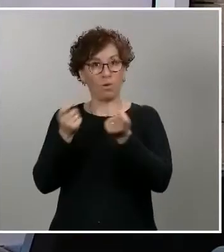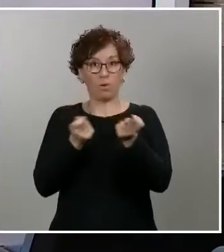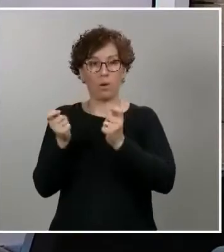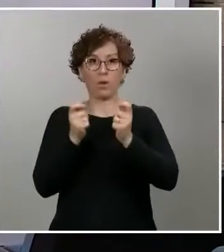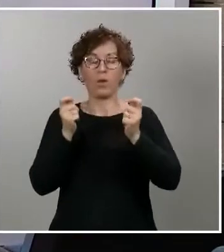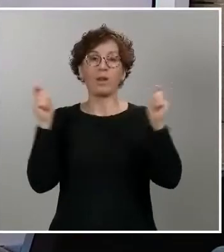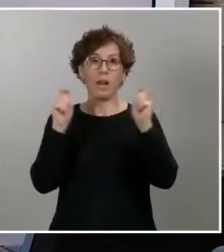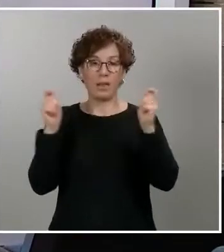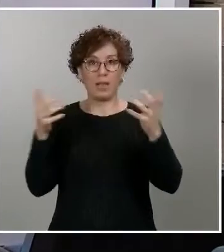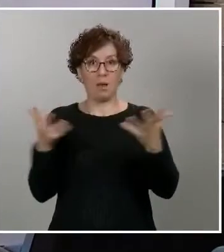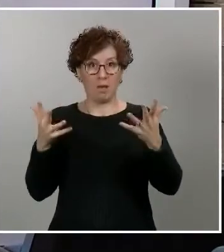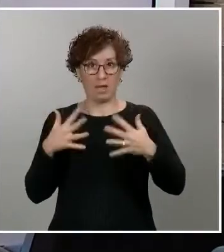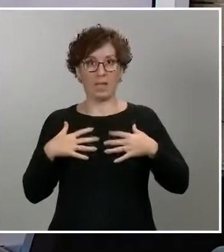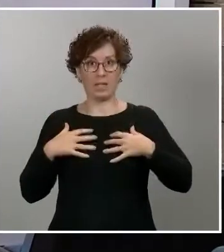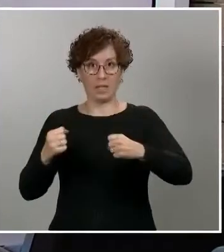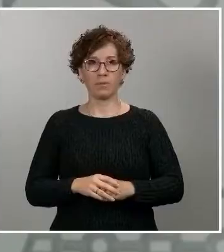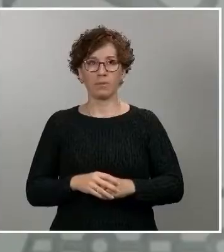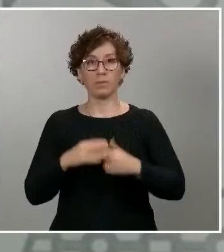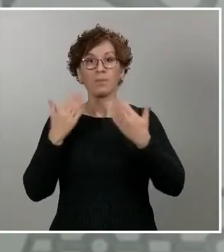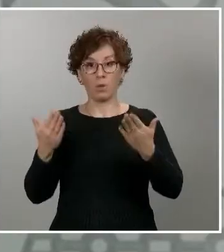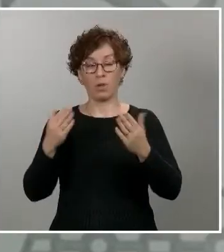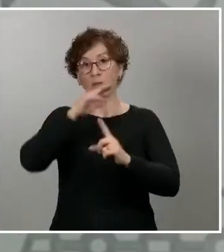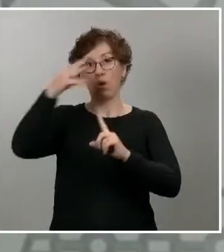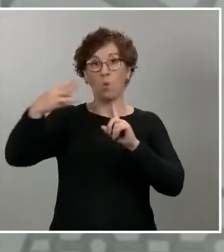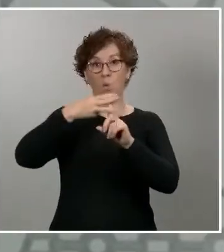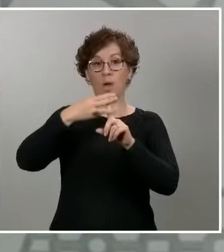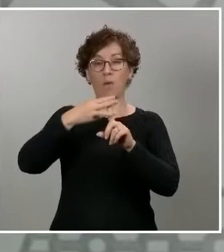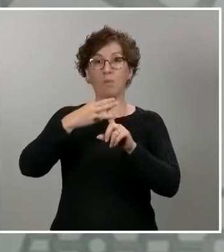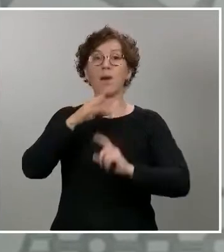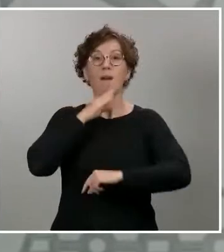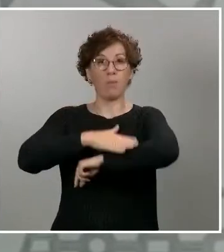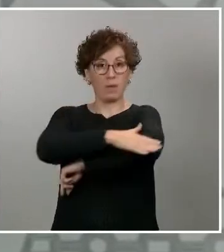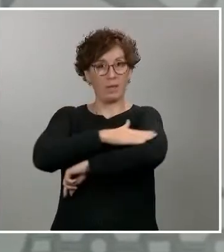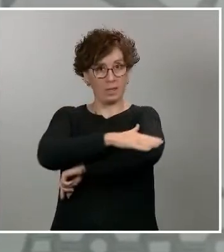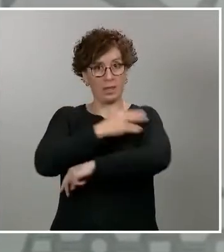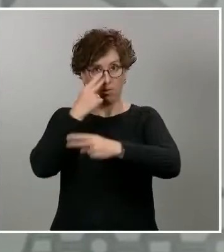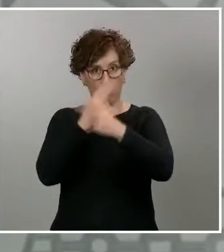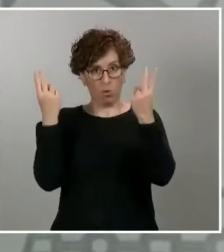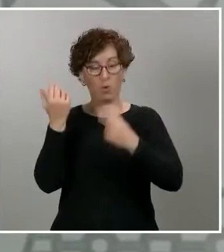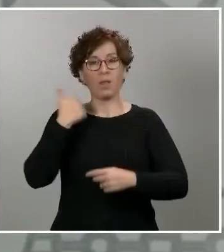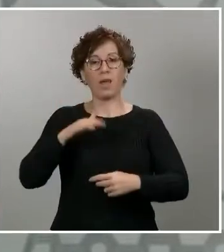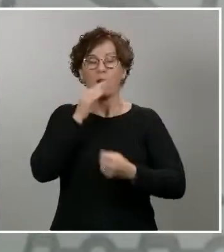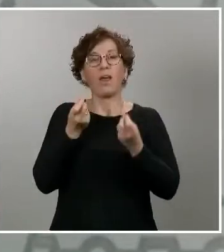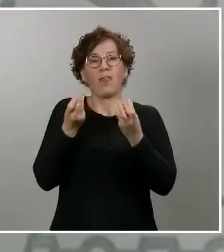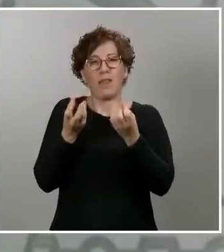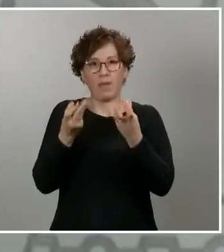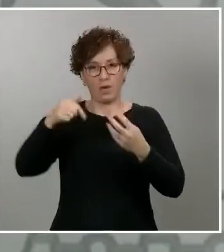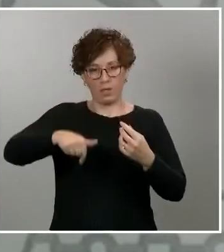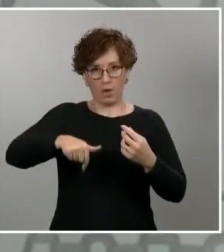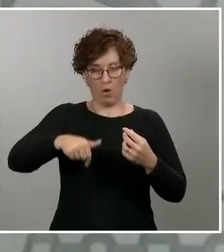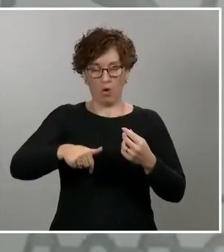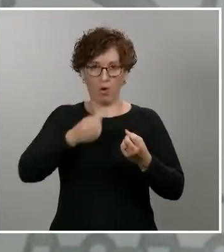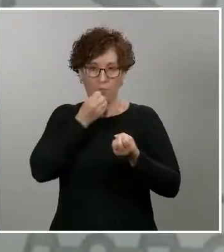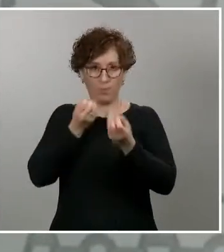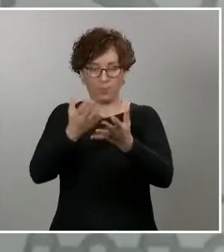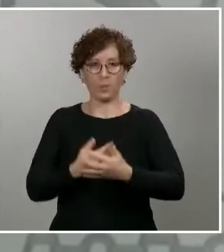a Maria José Sierra, responsable del Centre de Coordinació d'Alertes i Emergències. El total